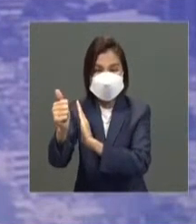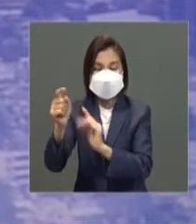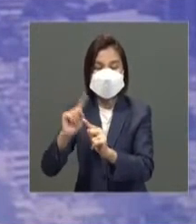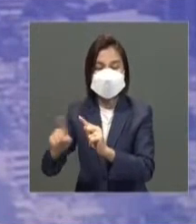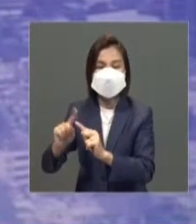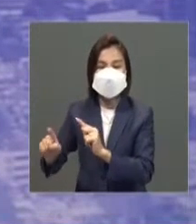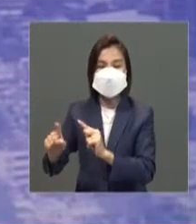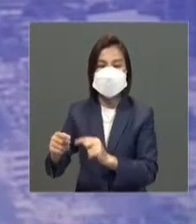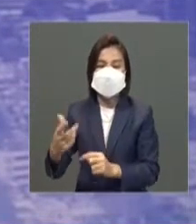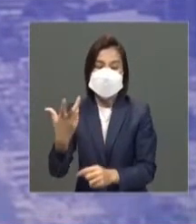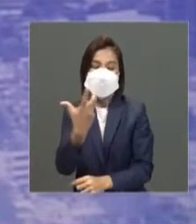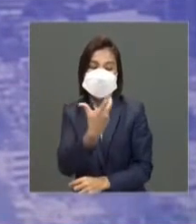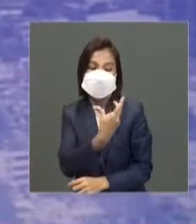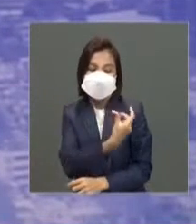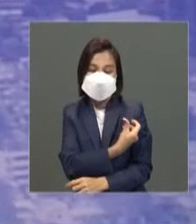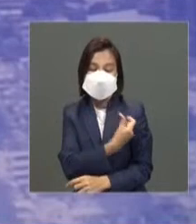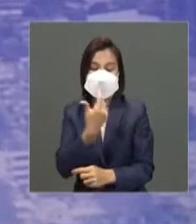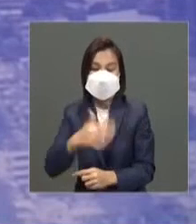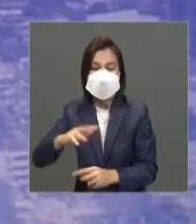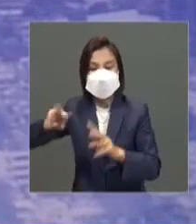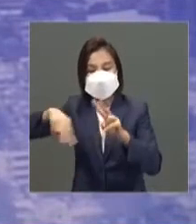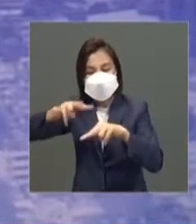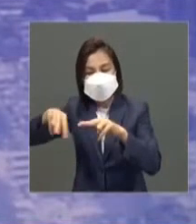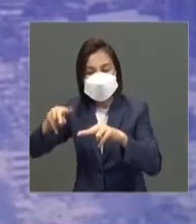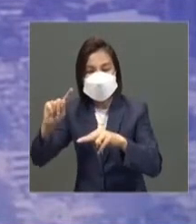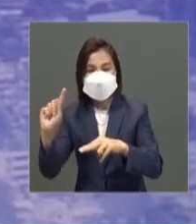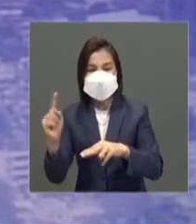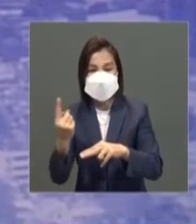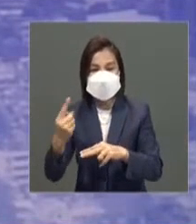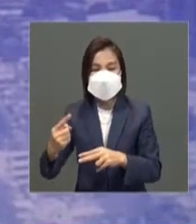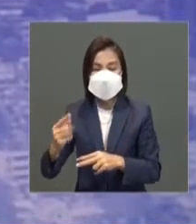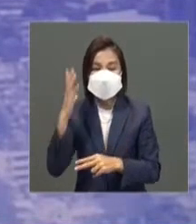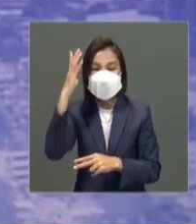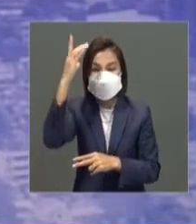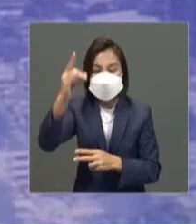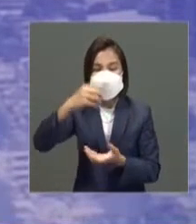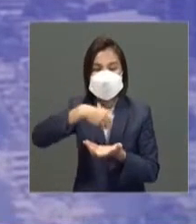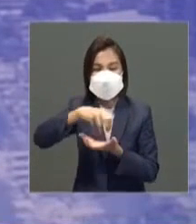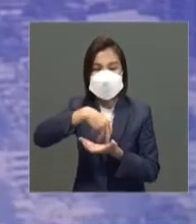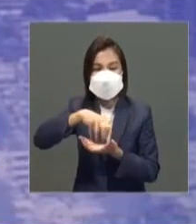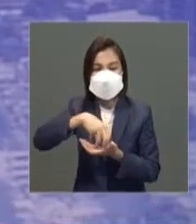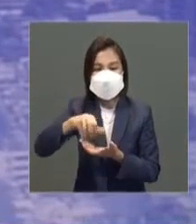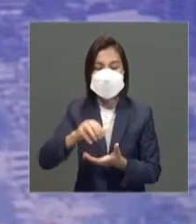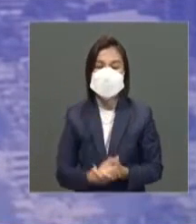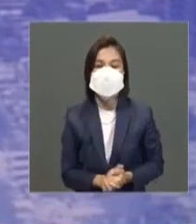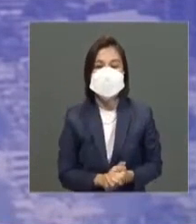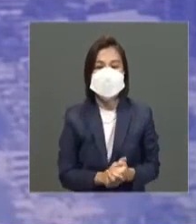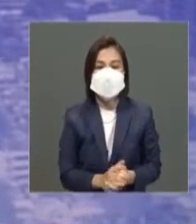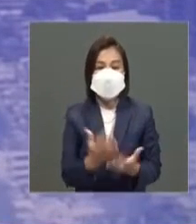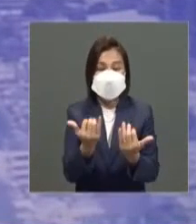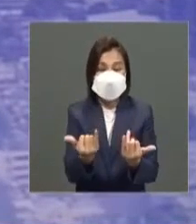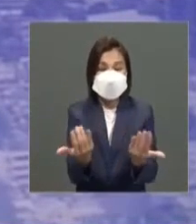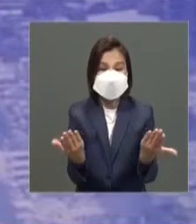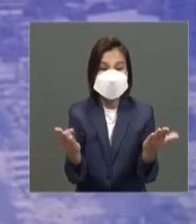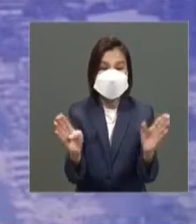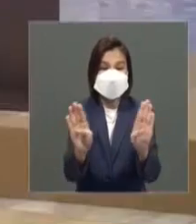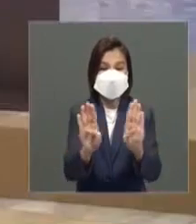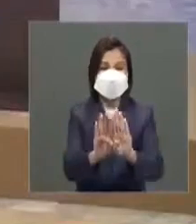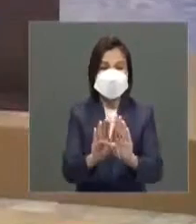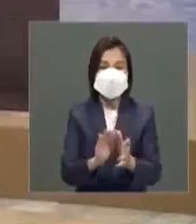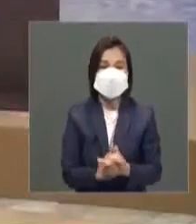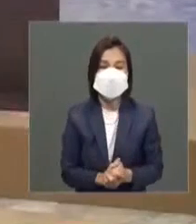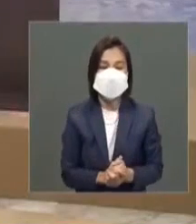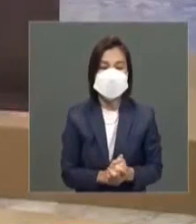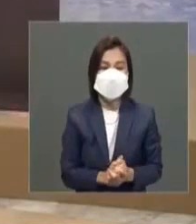หลังการฉีดวัคซีนโควิด-19 ต่อไปแล้วก็จะได้นำรายงานต่อทุกท่านนะครับผมครับวันนี้ขอจบรายงานครับ ค่ะ